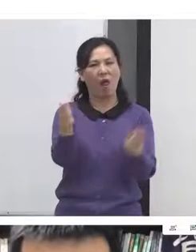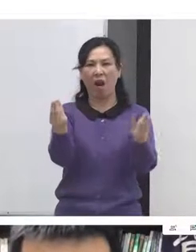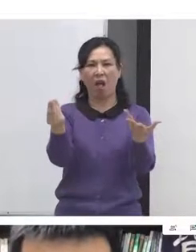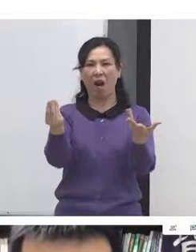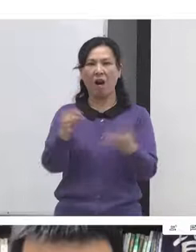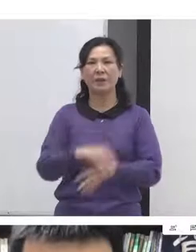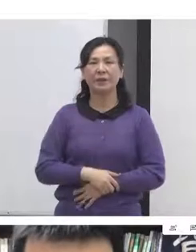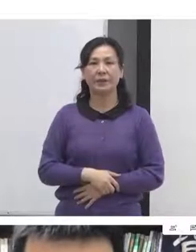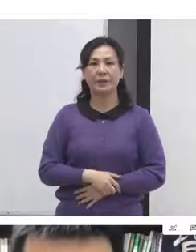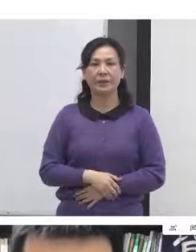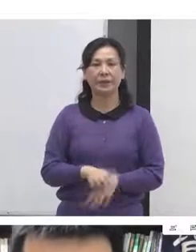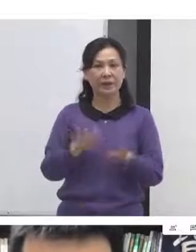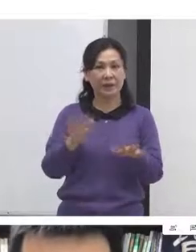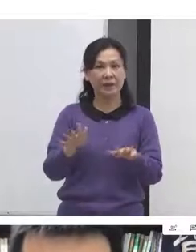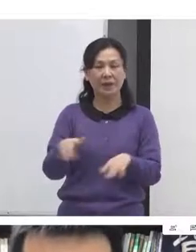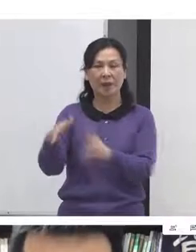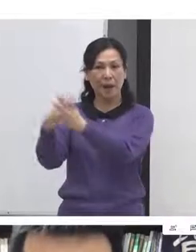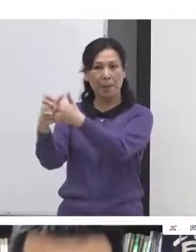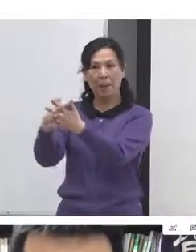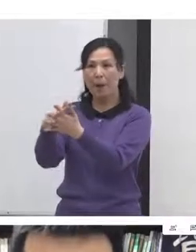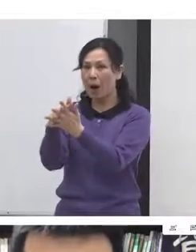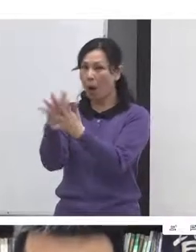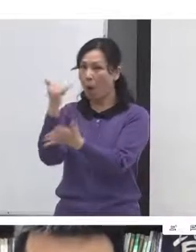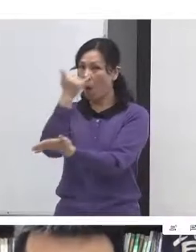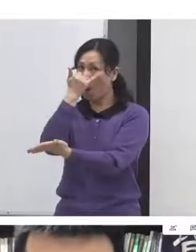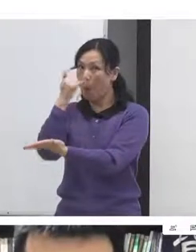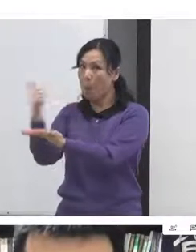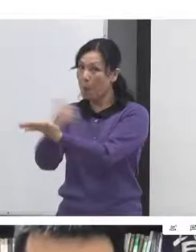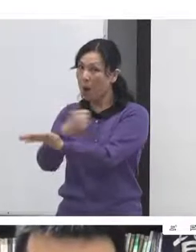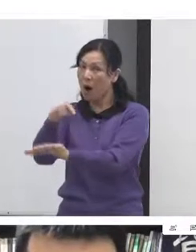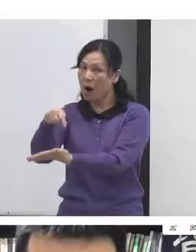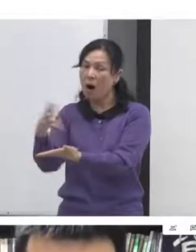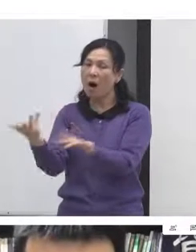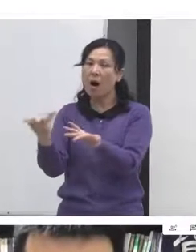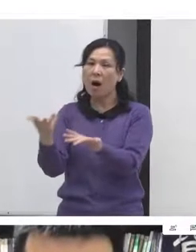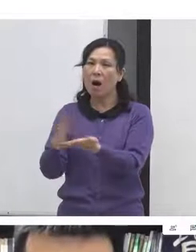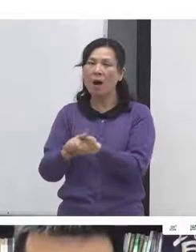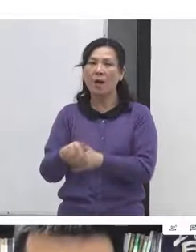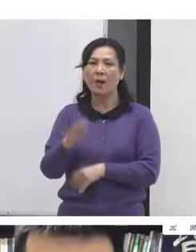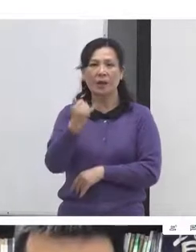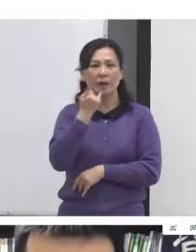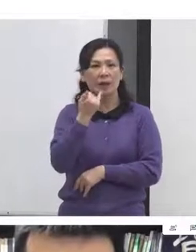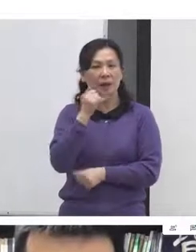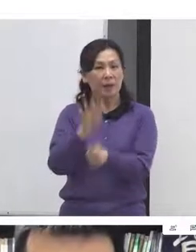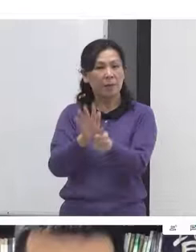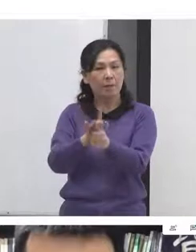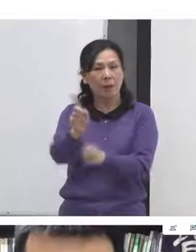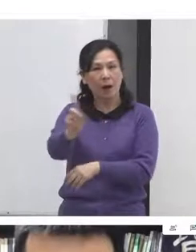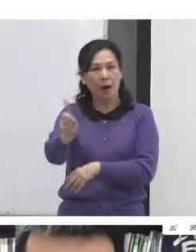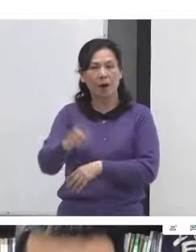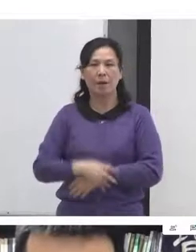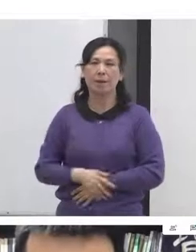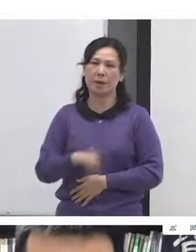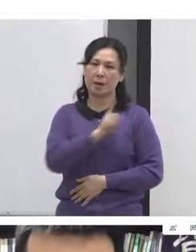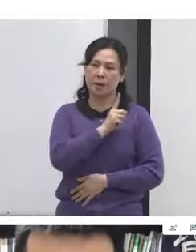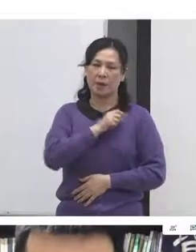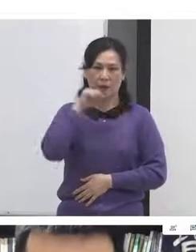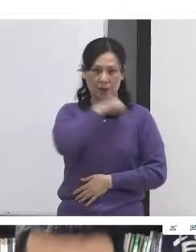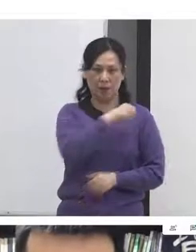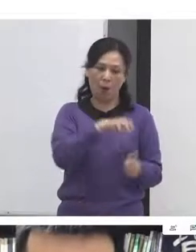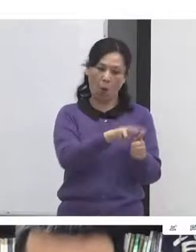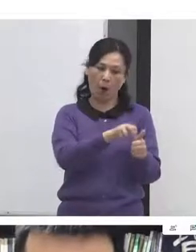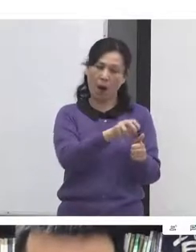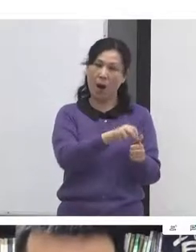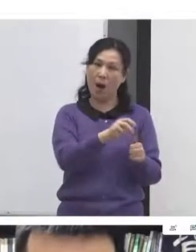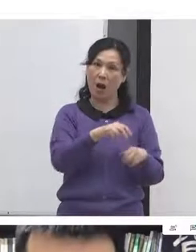那现在面临来猪的问题的话，有一个可以比较有可能的方式是说，我们自己本土的台湾猪的部